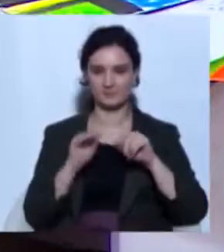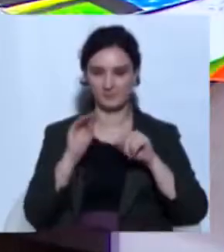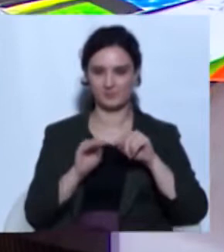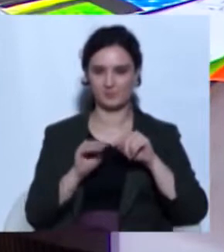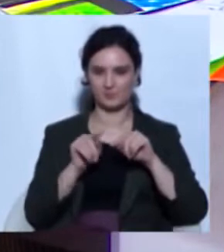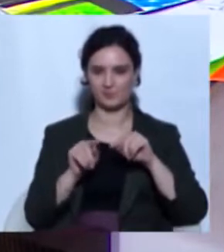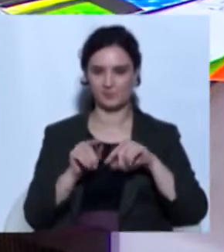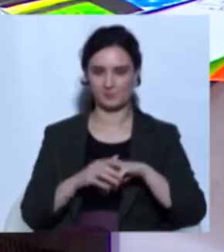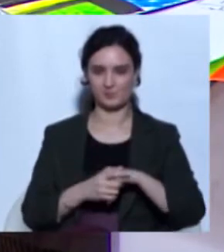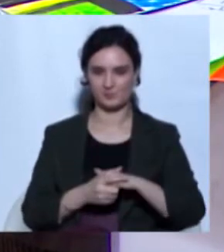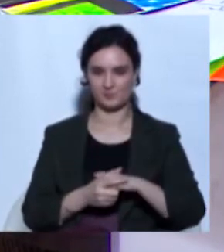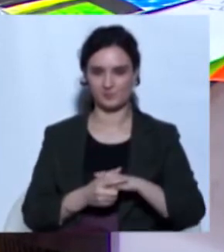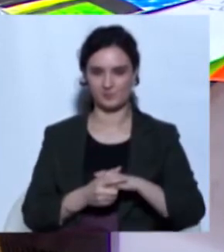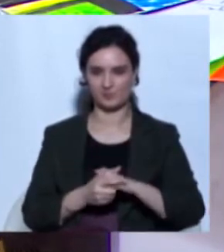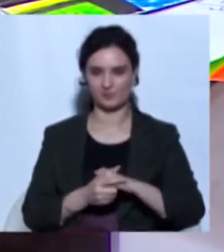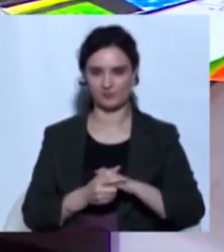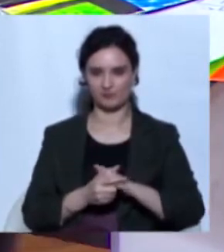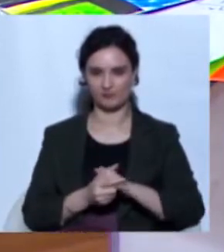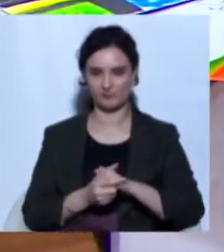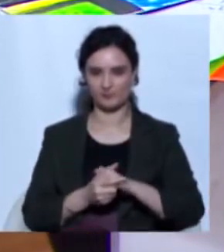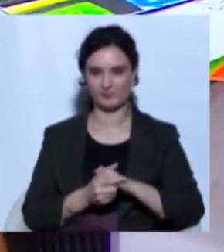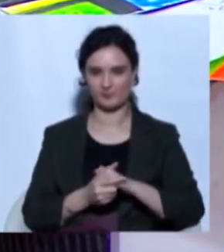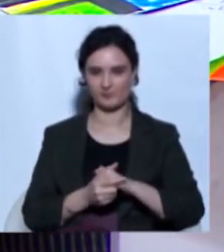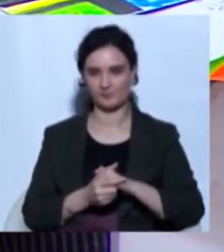აქ. ნარინჯისფერს, იასამნისფერს.